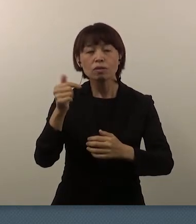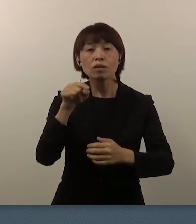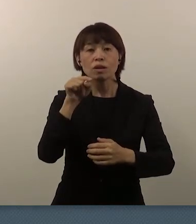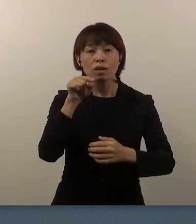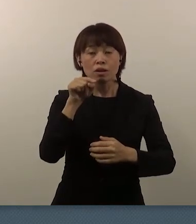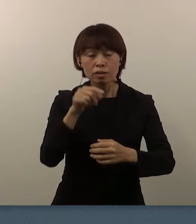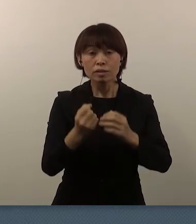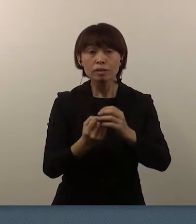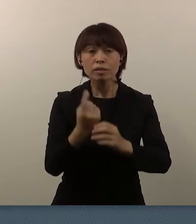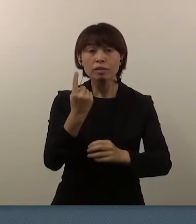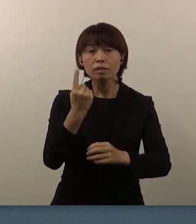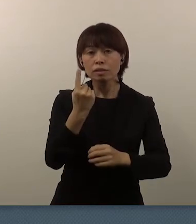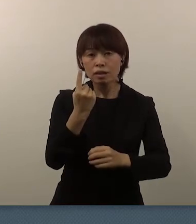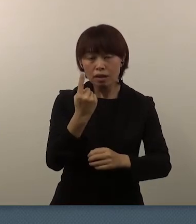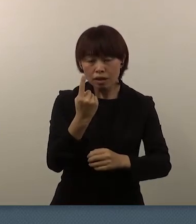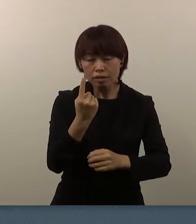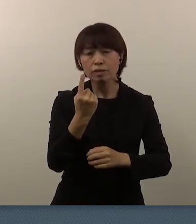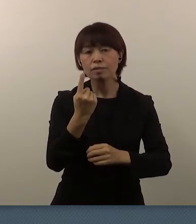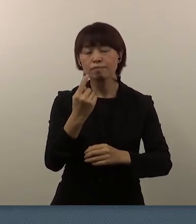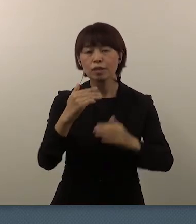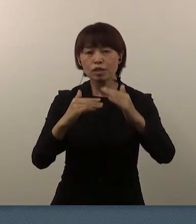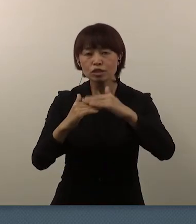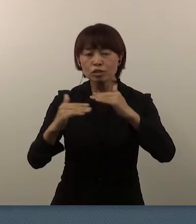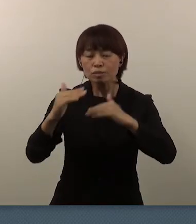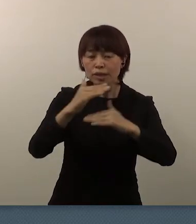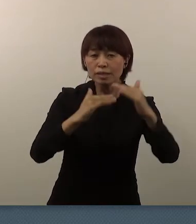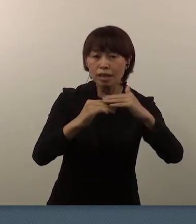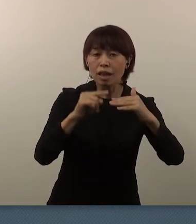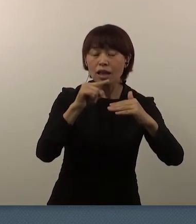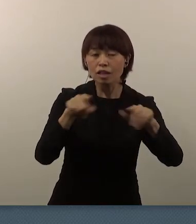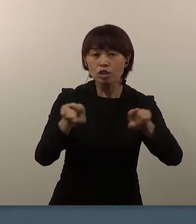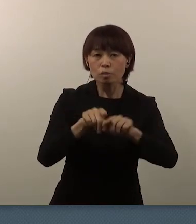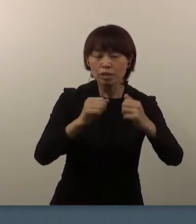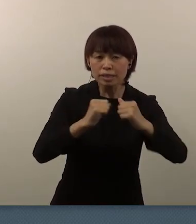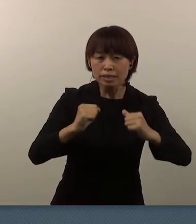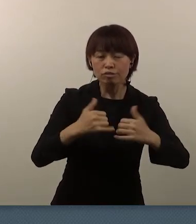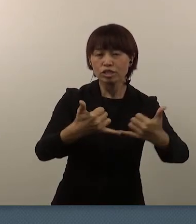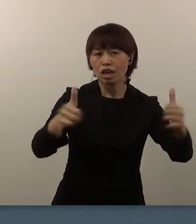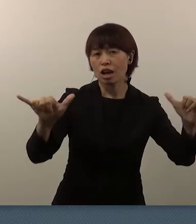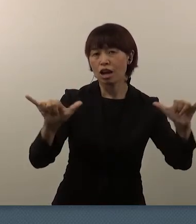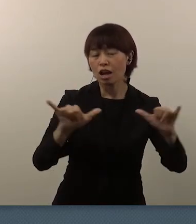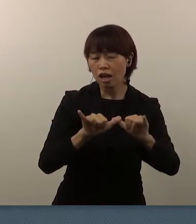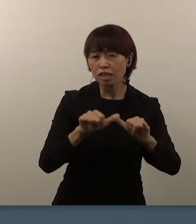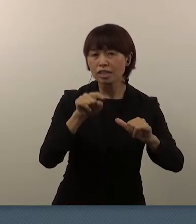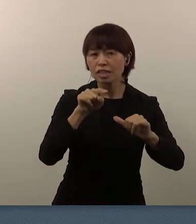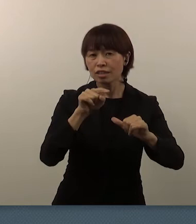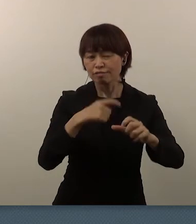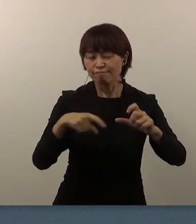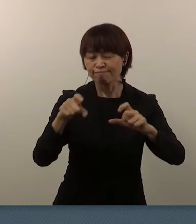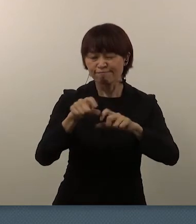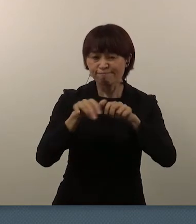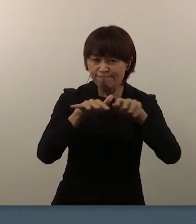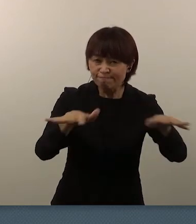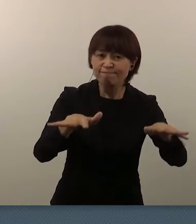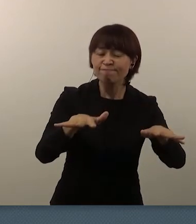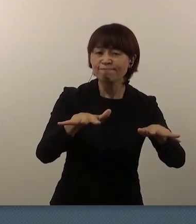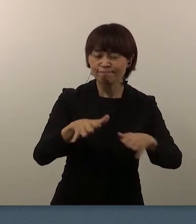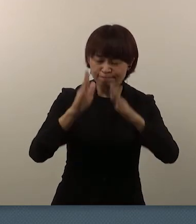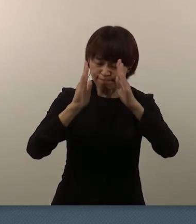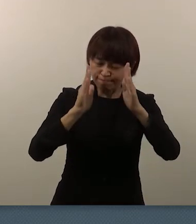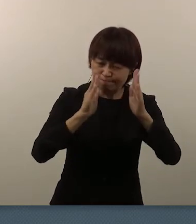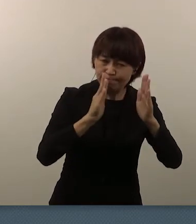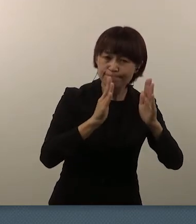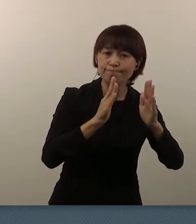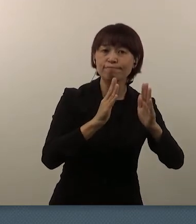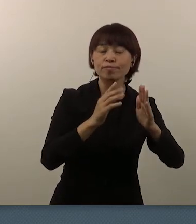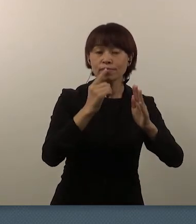今まで積み重ねてきた共に生きる社会の流れというものを加速しようという思いでやってきたわけでありまして、その方向性を突